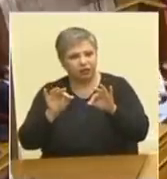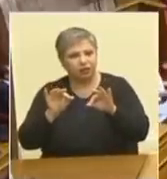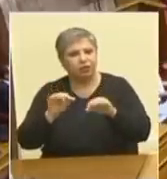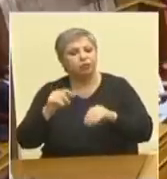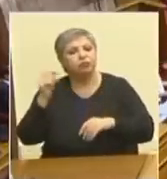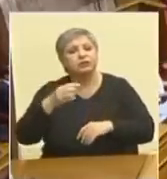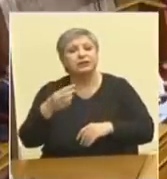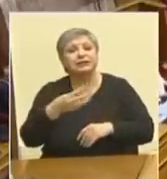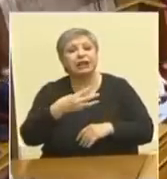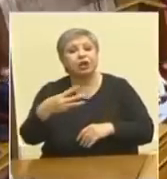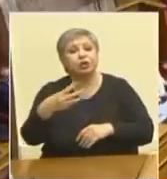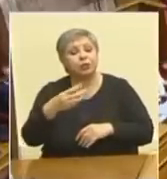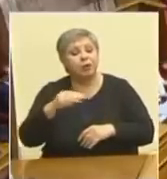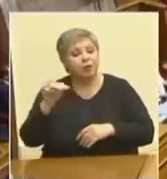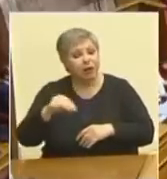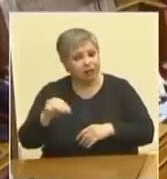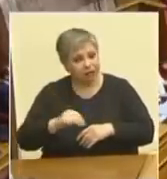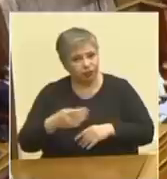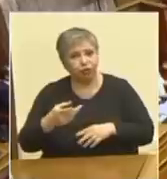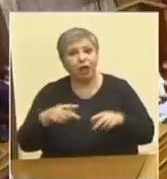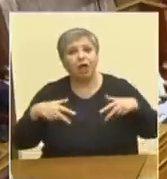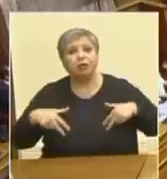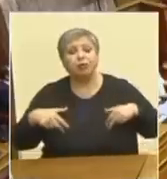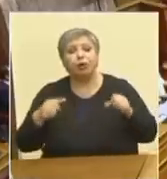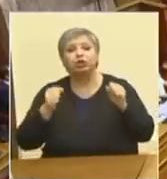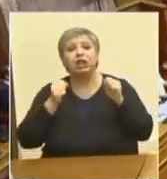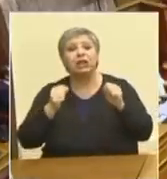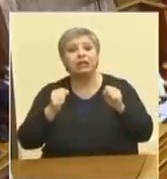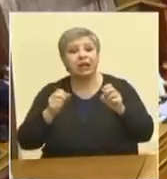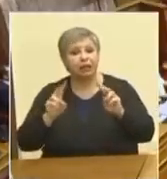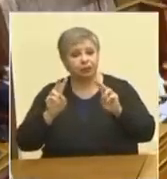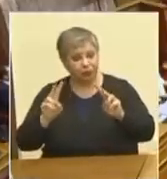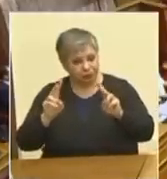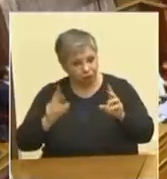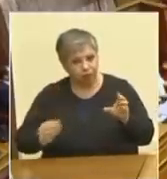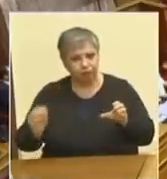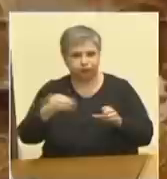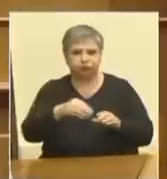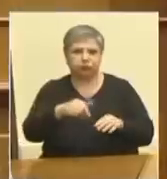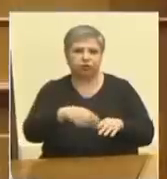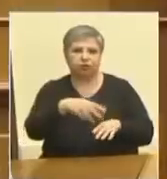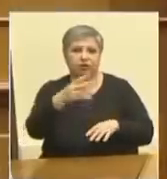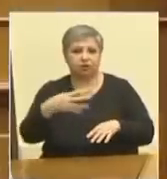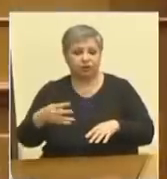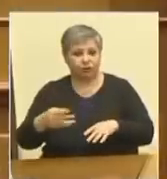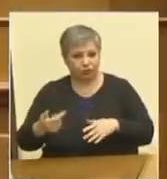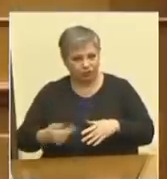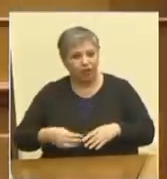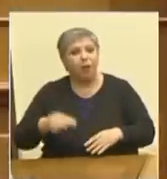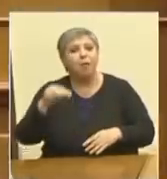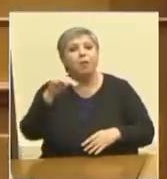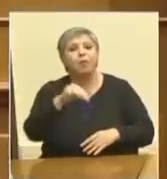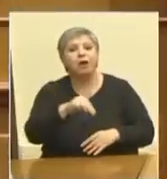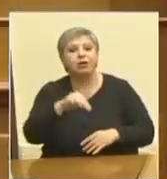Γιαννακοπούλου Μαριλίζα, υπουργός Υγείας ΠΑΣΟΚ, τη βάλατε τώρα στην κυβέρνησή σας. Και αυτή νέα. Μάρκος